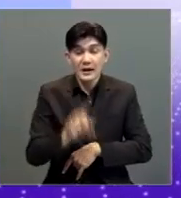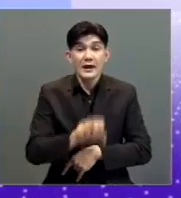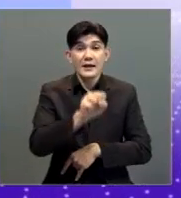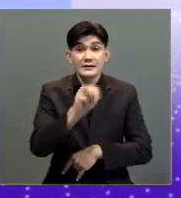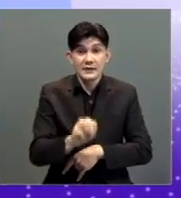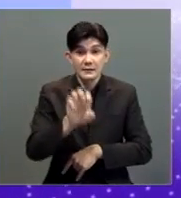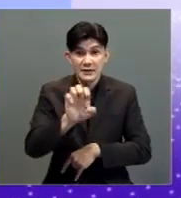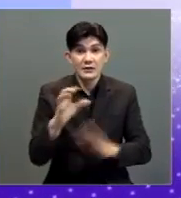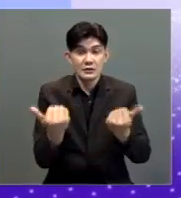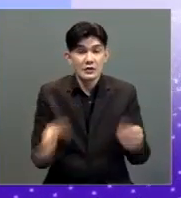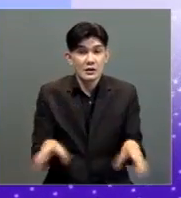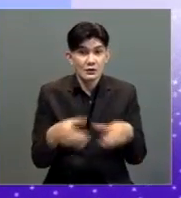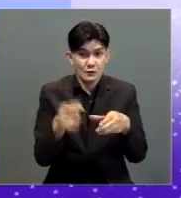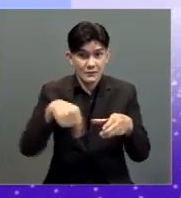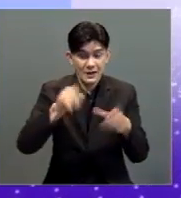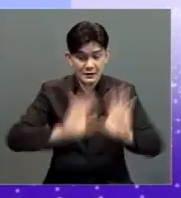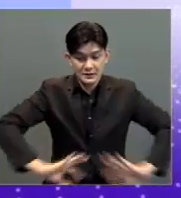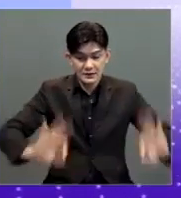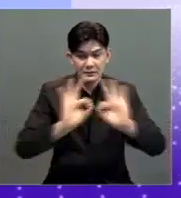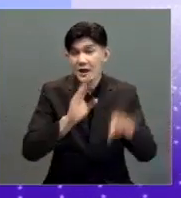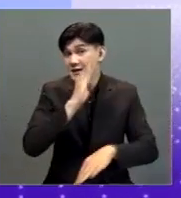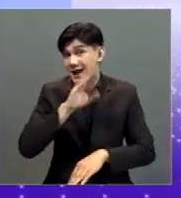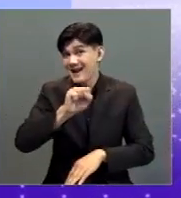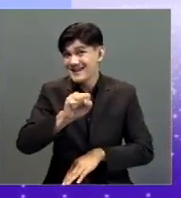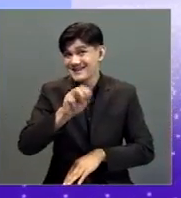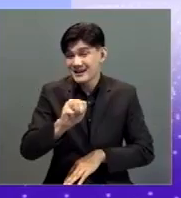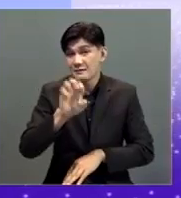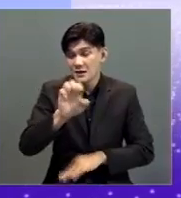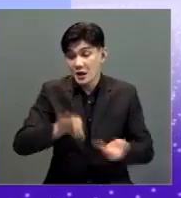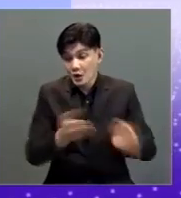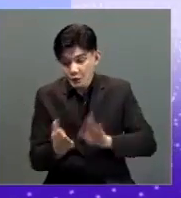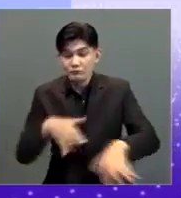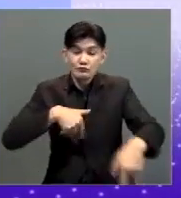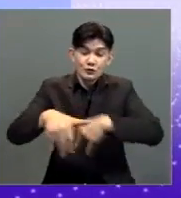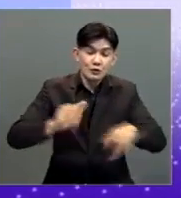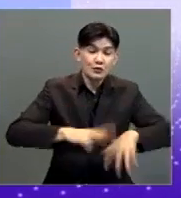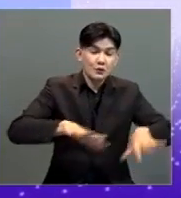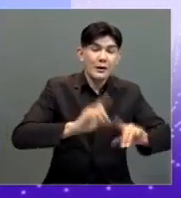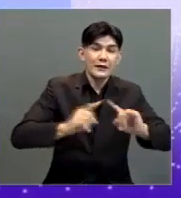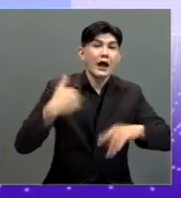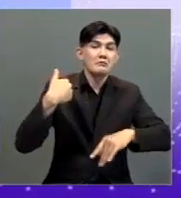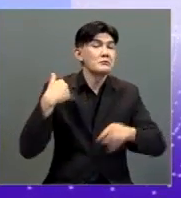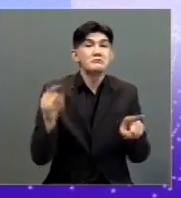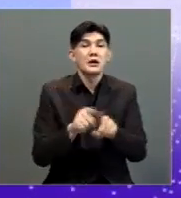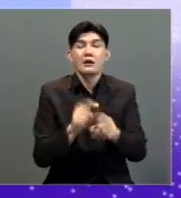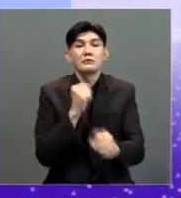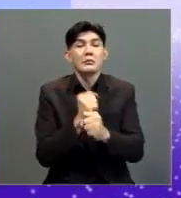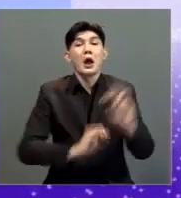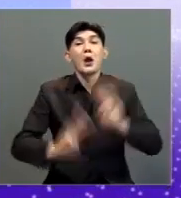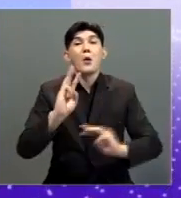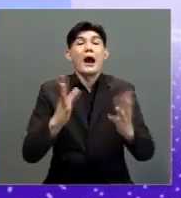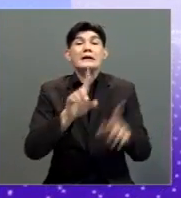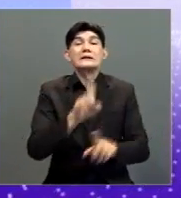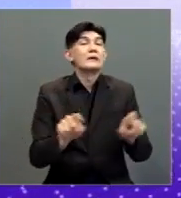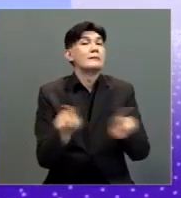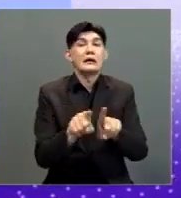SME เนี่ยถือว่าเป็นกลุ่มที่มีความสำคัญมากถ้า SME ล้มแรงงานหรือว่าประชาชนทั่วไประดับรากหญ้าก็จะล้มไปด้วยกันหม